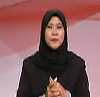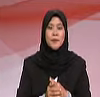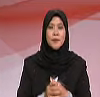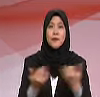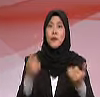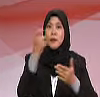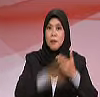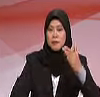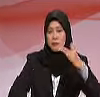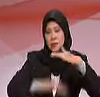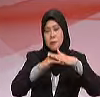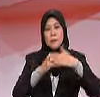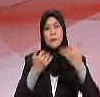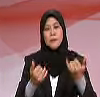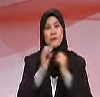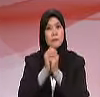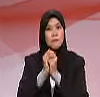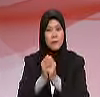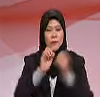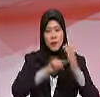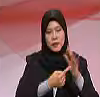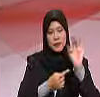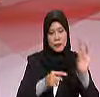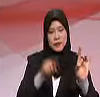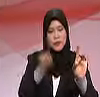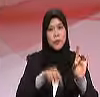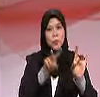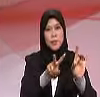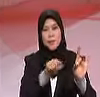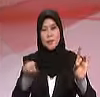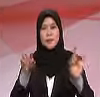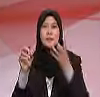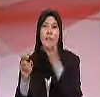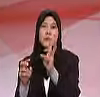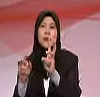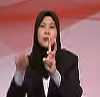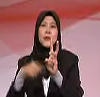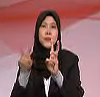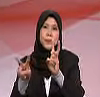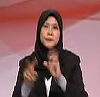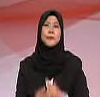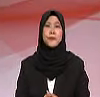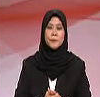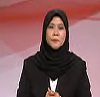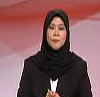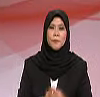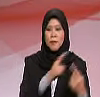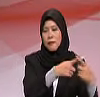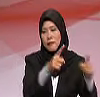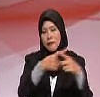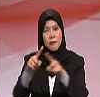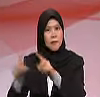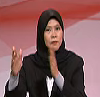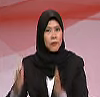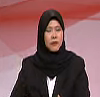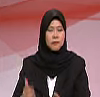harga maksimum musim perayaan Tahun Baru Cina bermula 8 Februari hingga 16 Februari. Pelbagai pihak terus